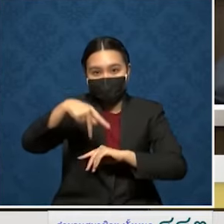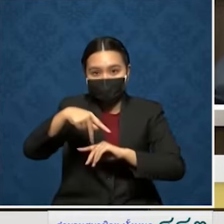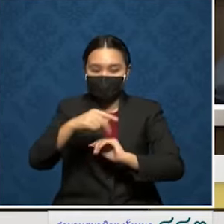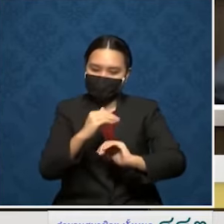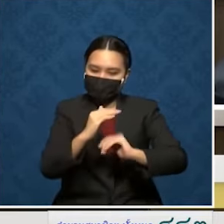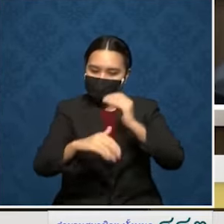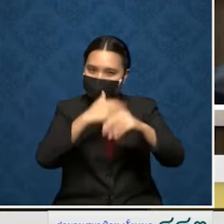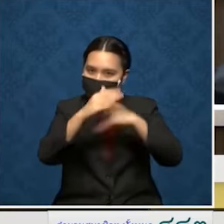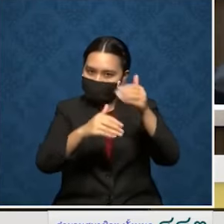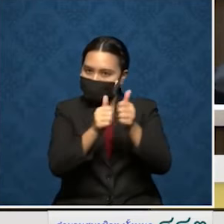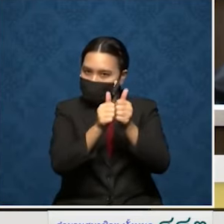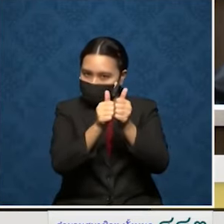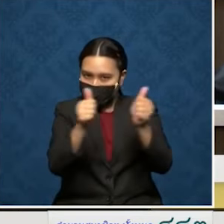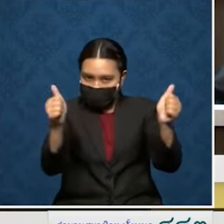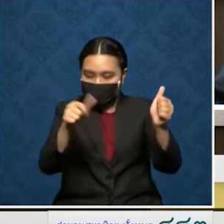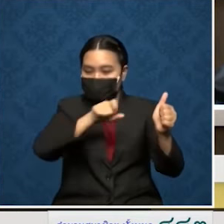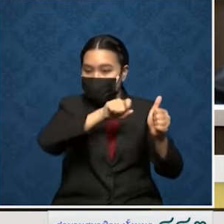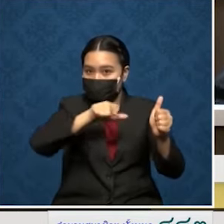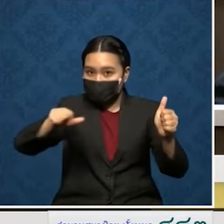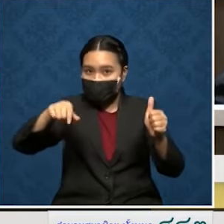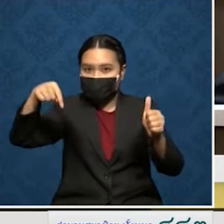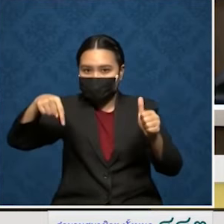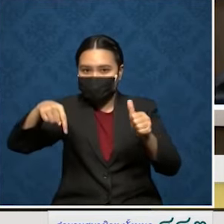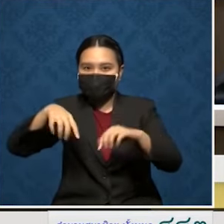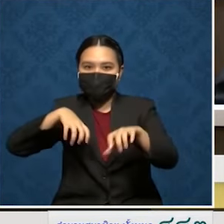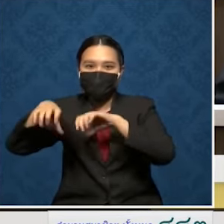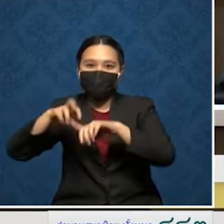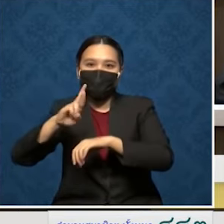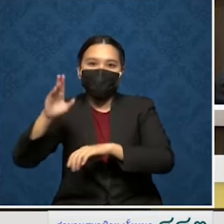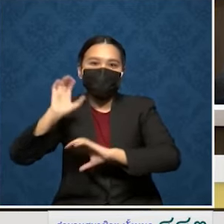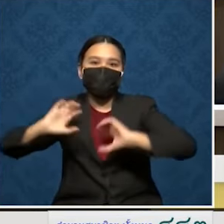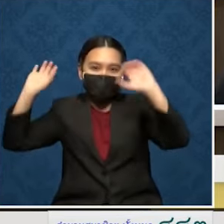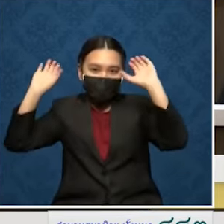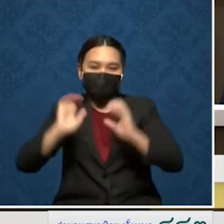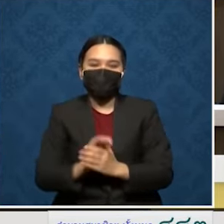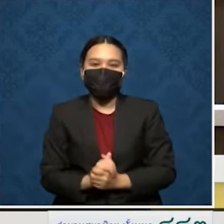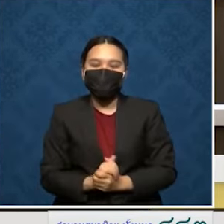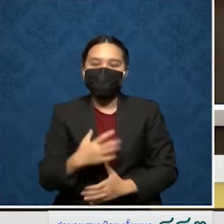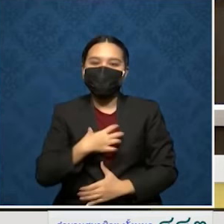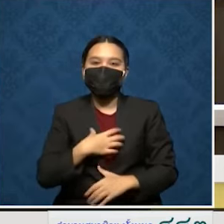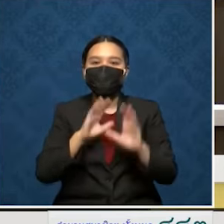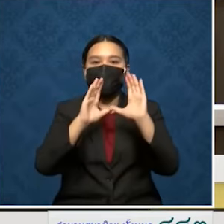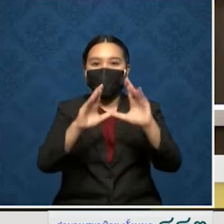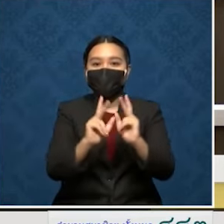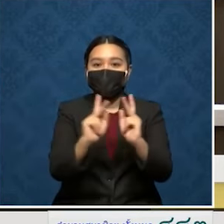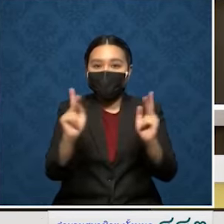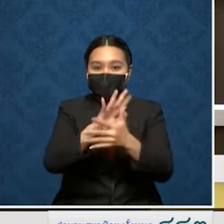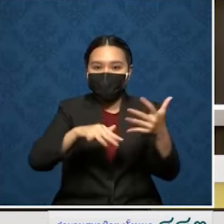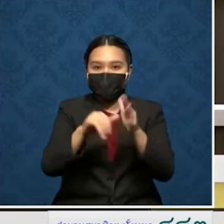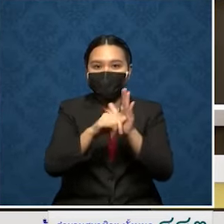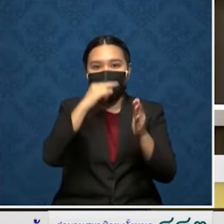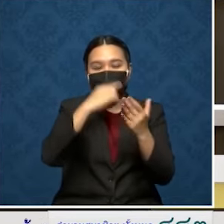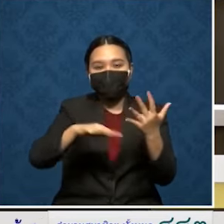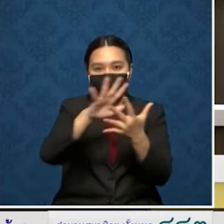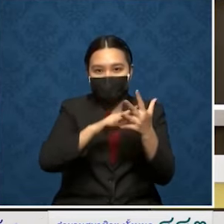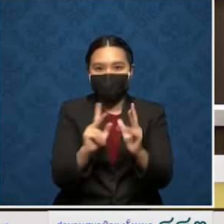าวหน้ามากกว่าที่เป็นอยู่ที่การบริหารด้วยระบบราชการก็ฝากให้ทางคณะกรรมการยุทธศาสตร์ชาติและก็คณะปฏิ